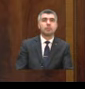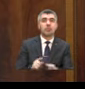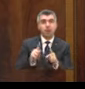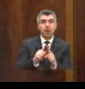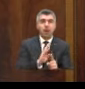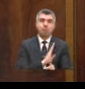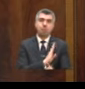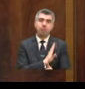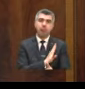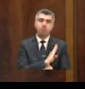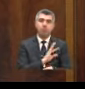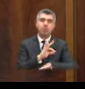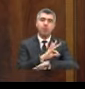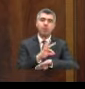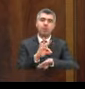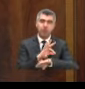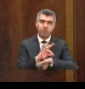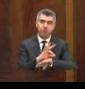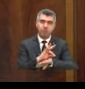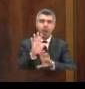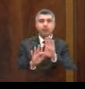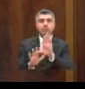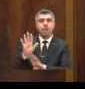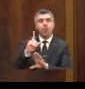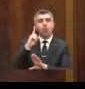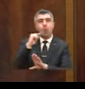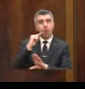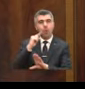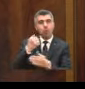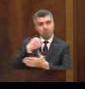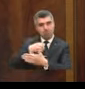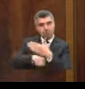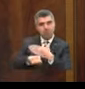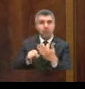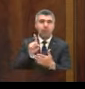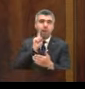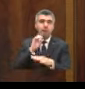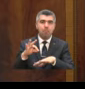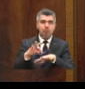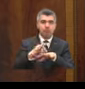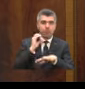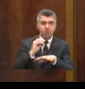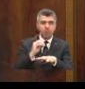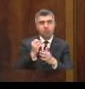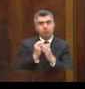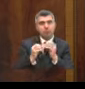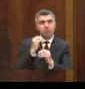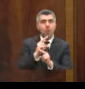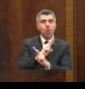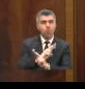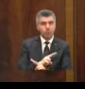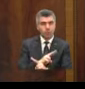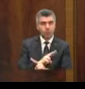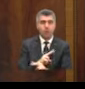الأبوة الموظفين القطاع العام لمدة إلى 15 يوم مدفوعة الأجر. بغينا من هذا الإجراء على أننا نخليو